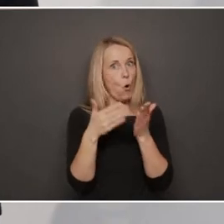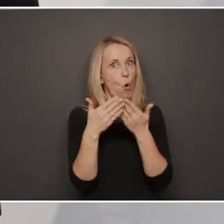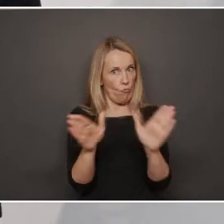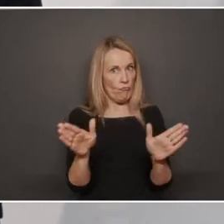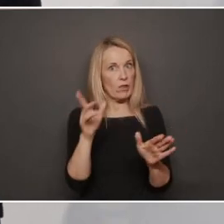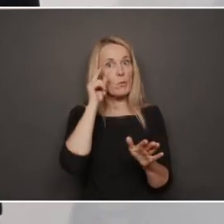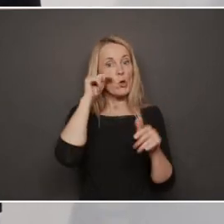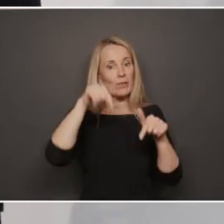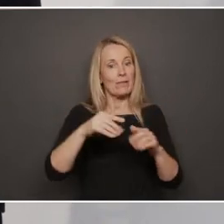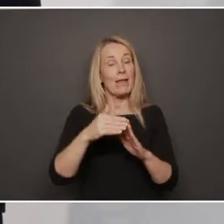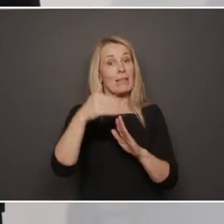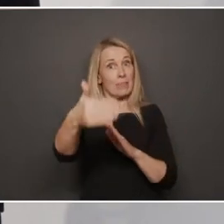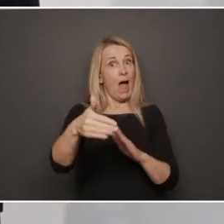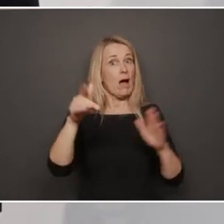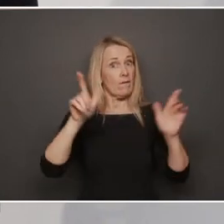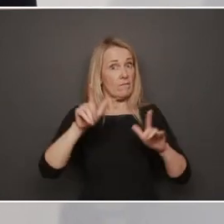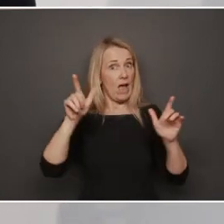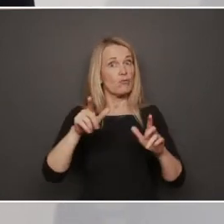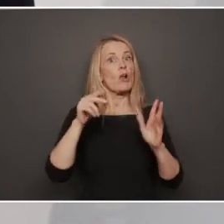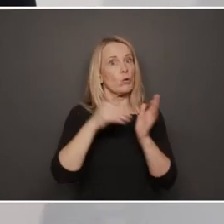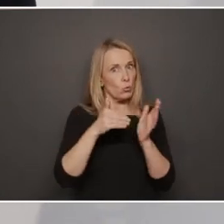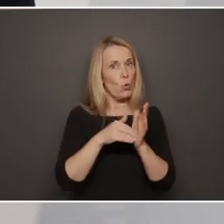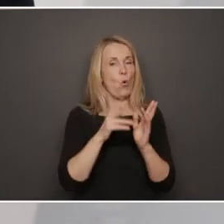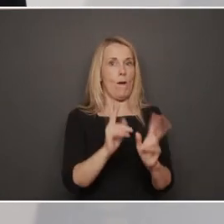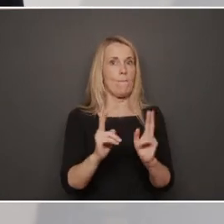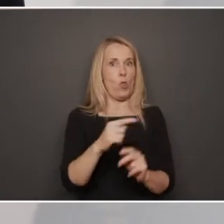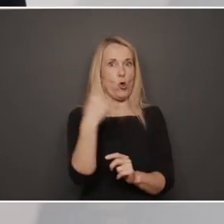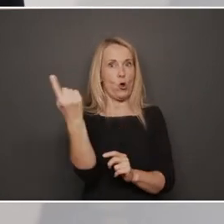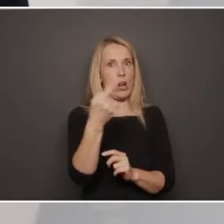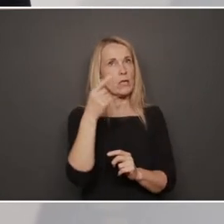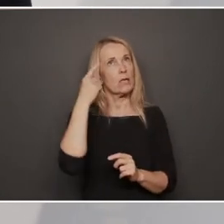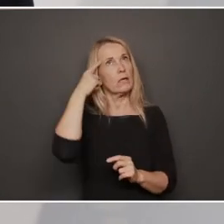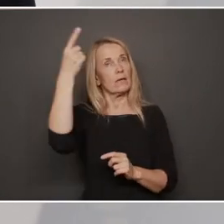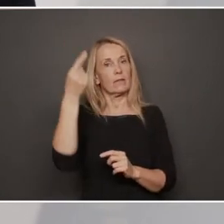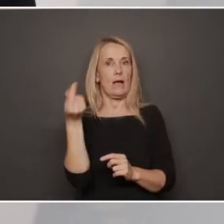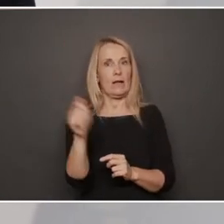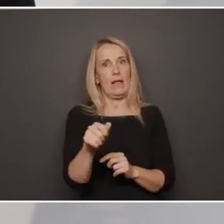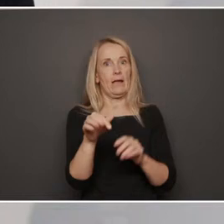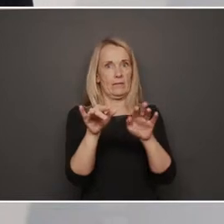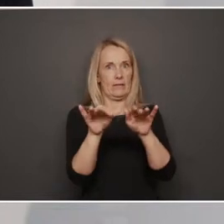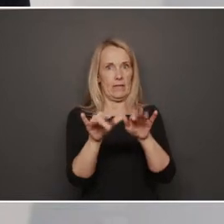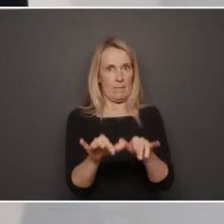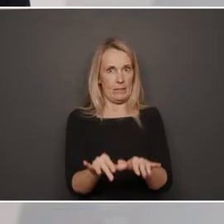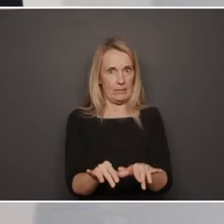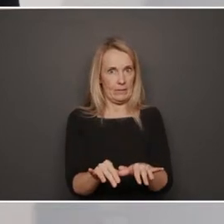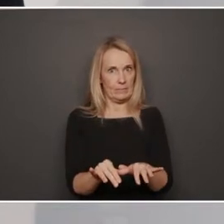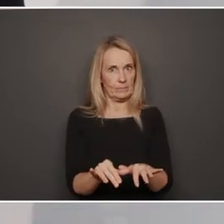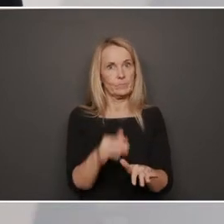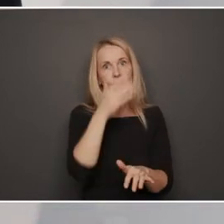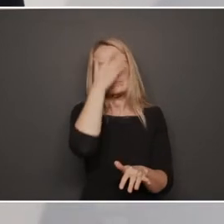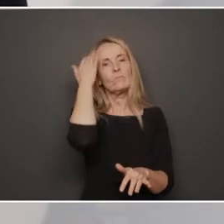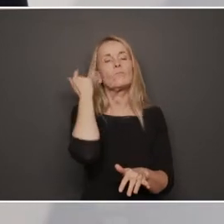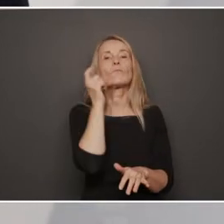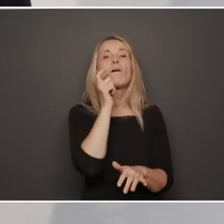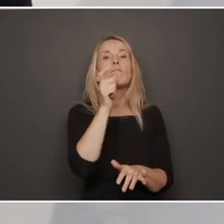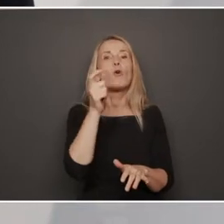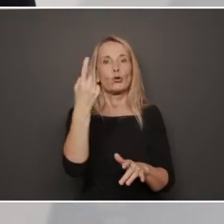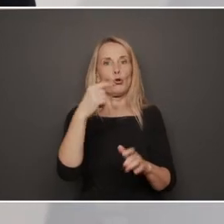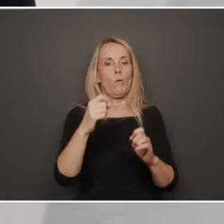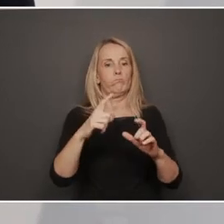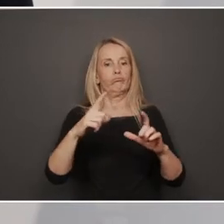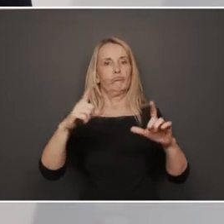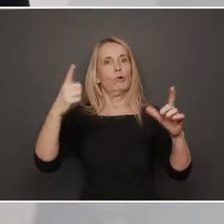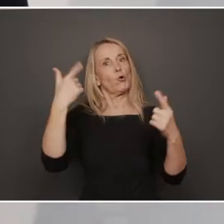der Veranstaltung noch die Möglichkeit, Ihre Gedanken mit einzubringen. Die Wortwolke wird sich